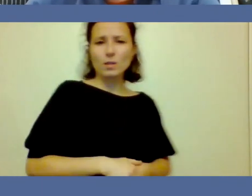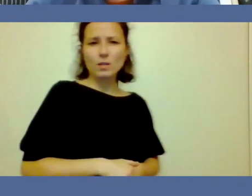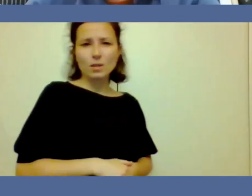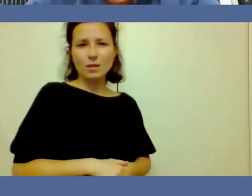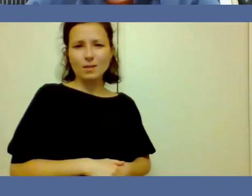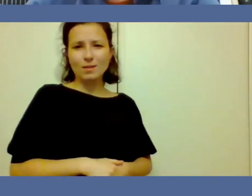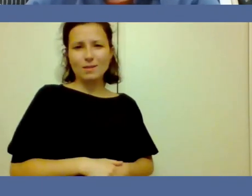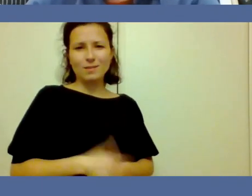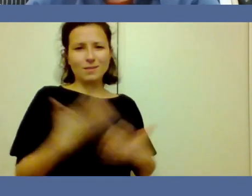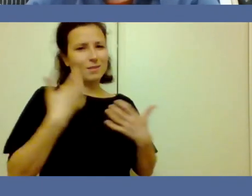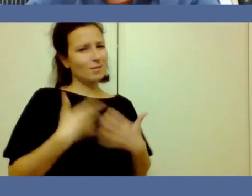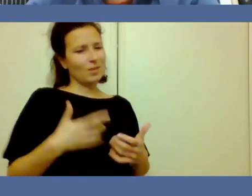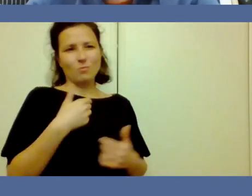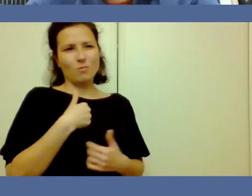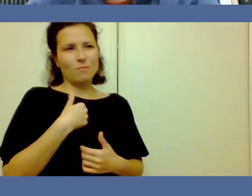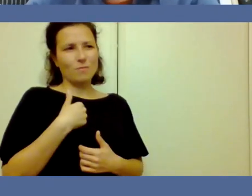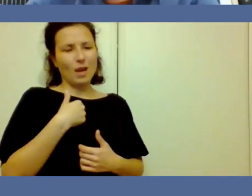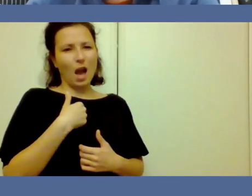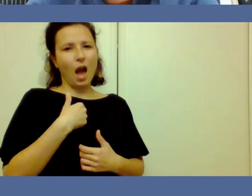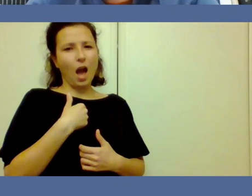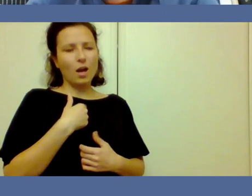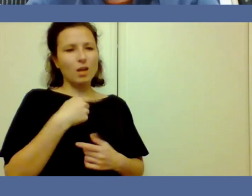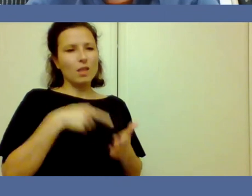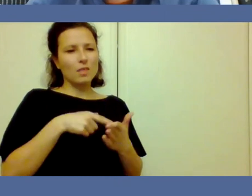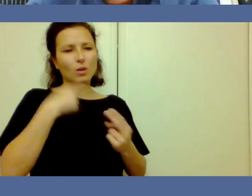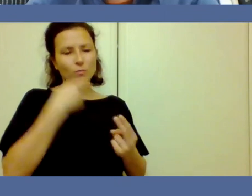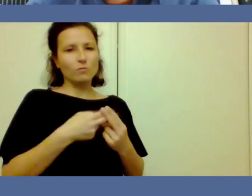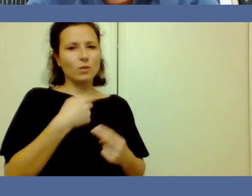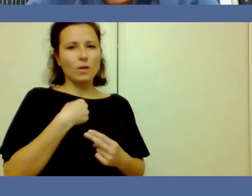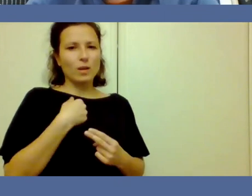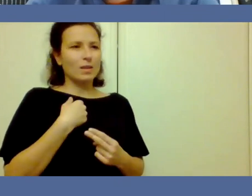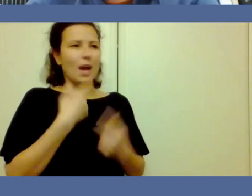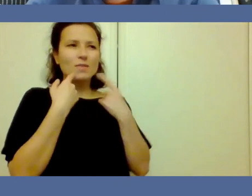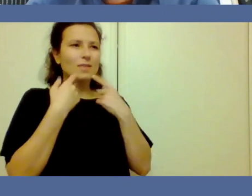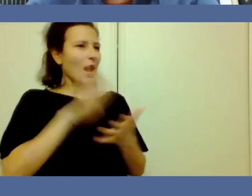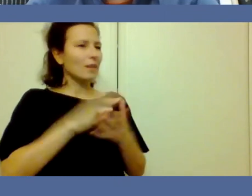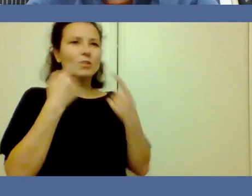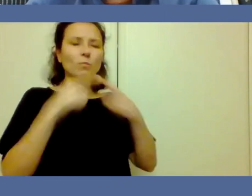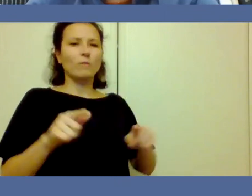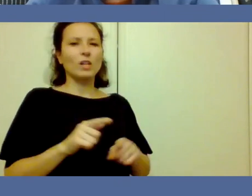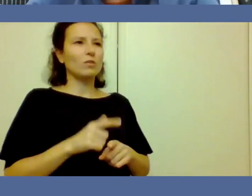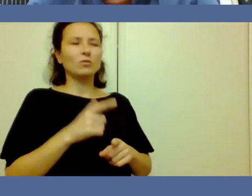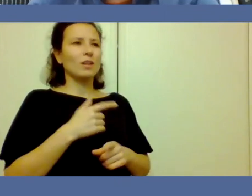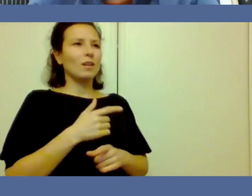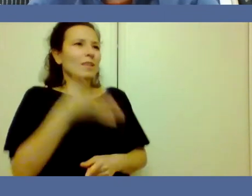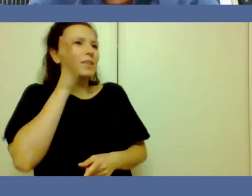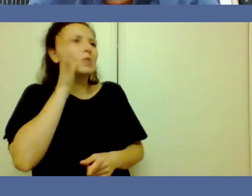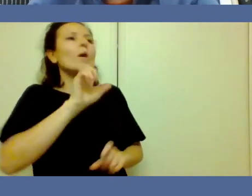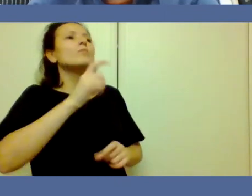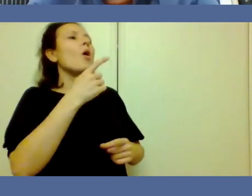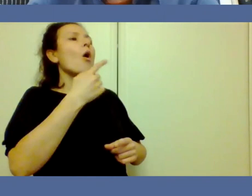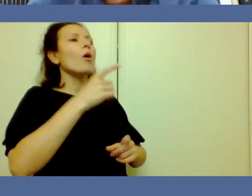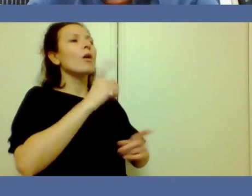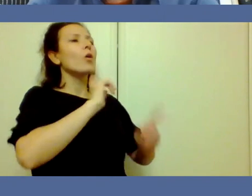Nie chciałby pan tego, żebym ja zajęła takie stanowisko. Jestem osobą nieodpowiedzialną, niesubordynowaną, nie odnalazłabym się w